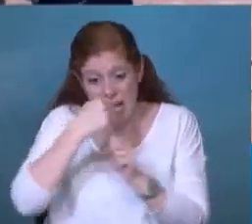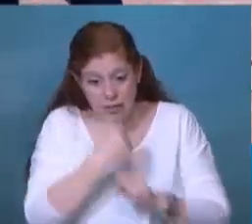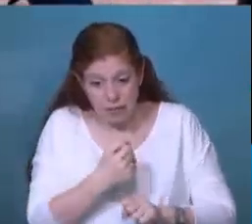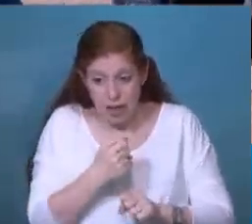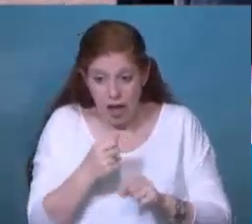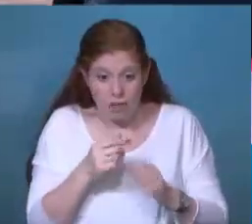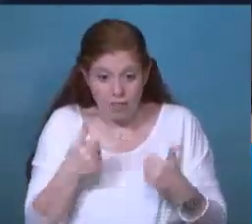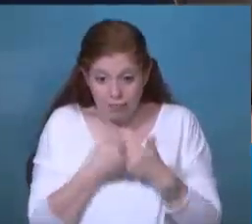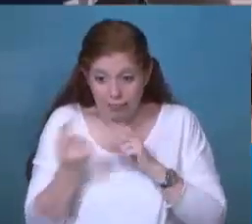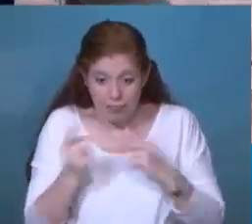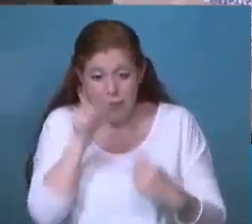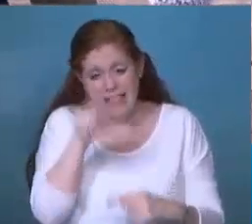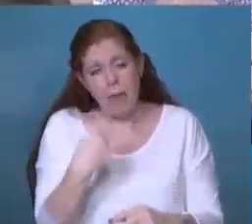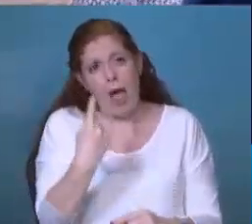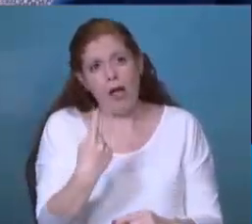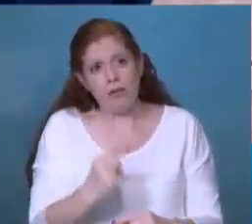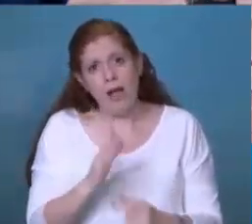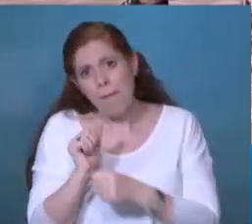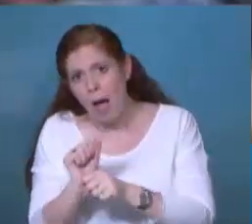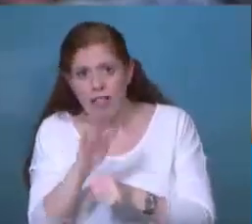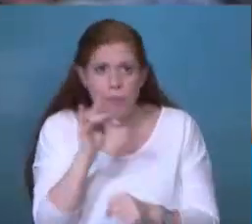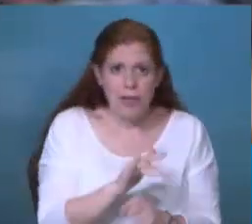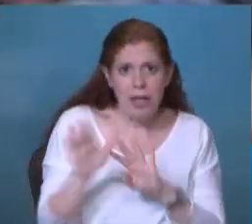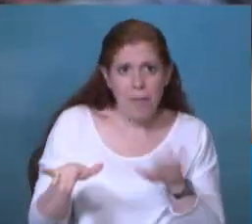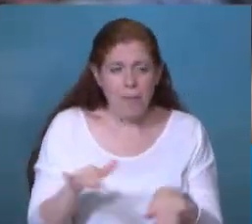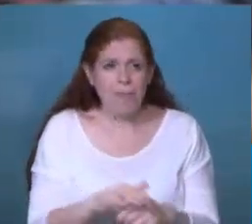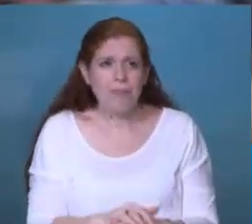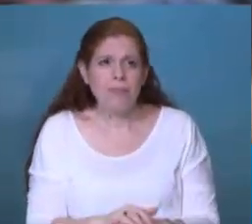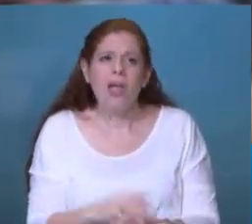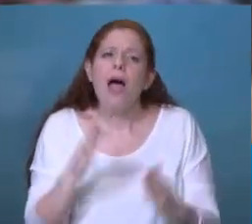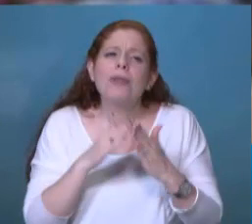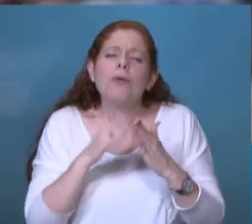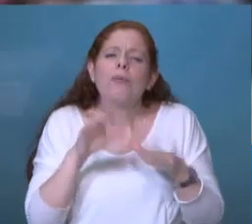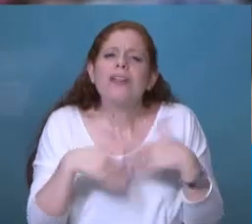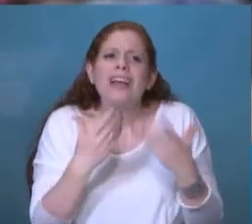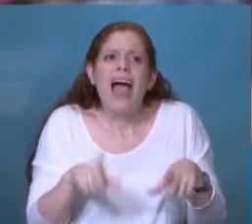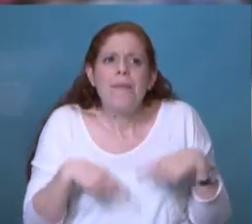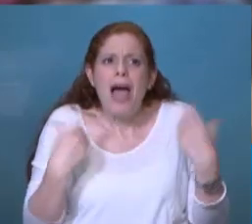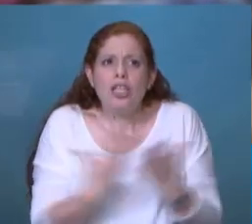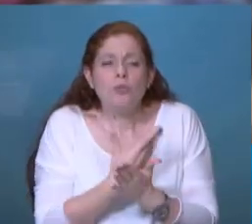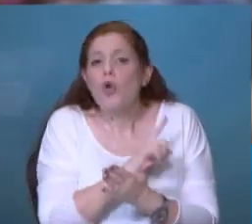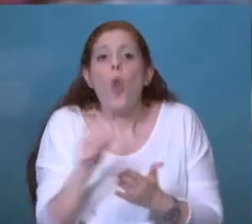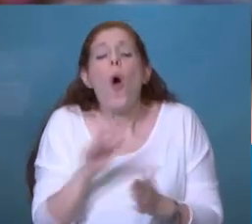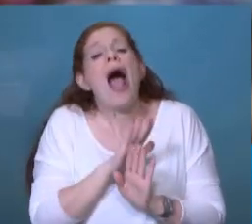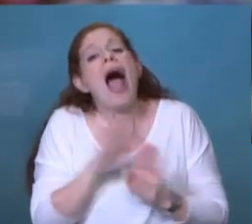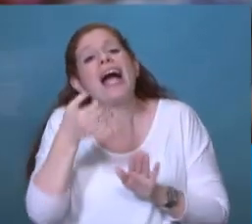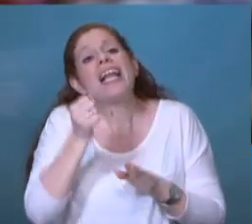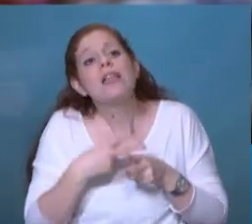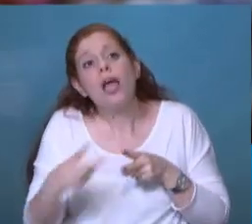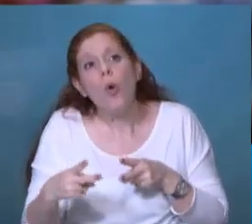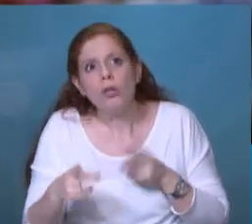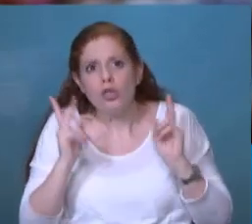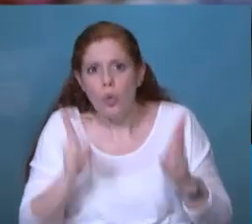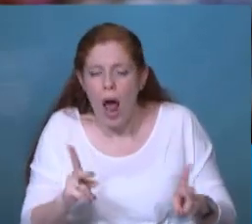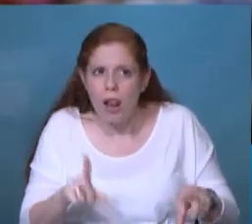אחד. This house is could give a new life in Venice that is not life only for tourism, but we could